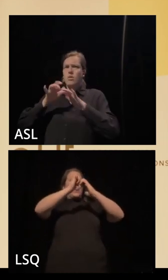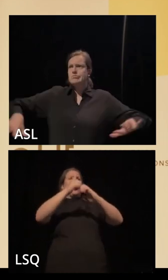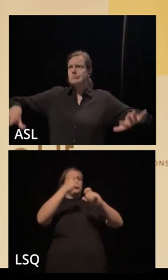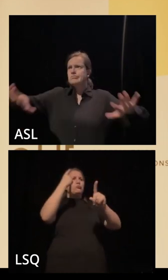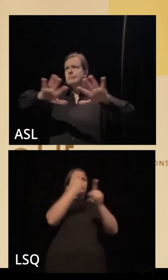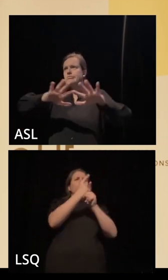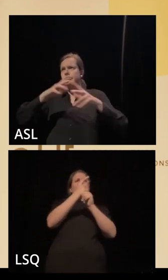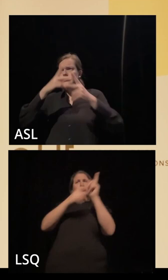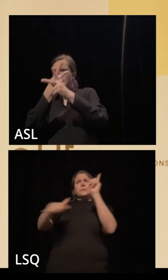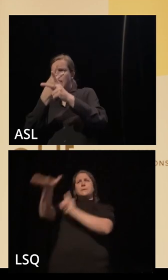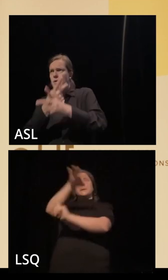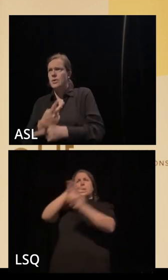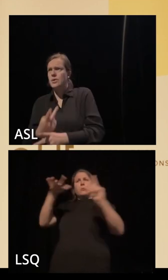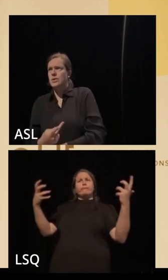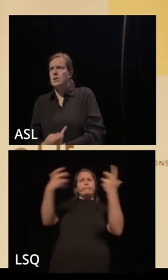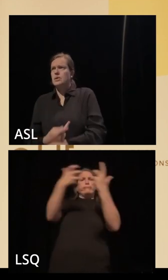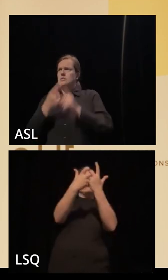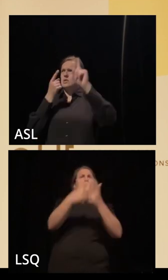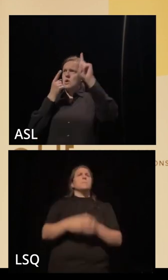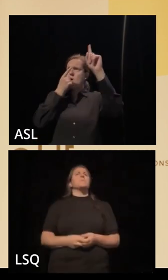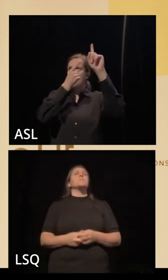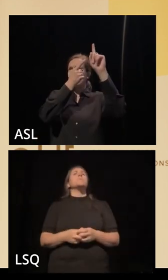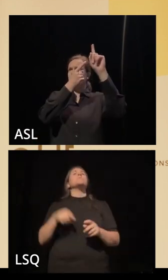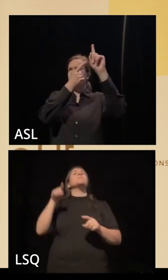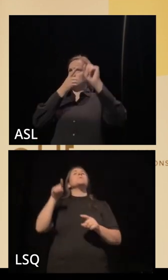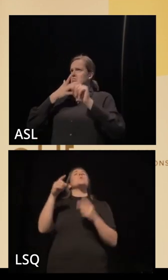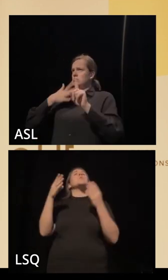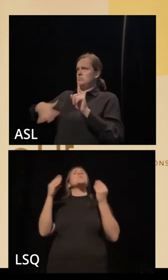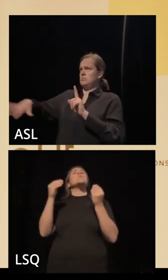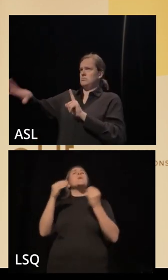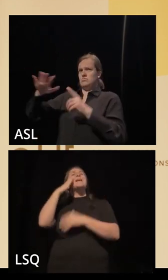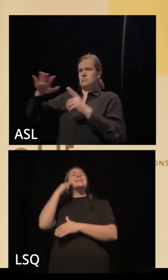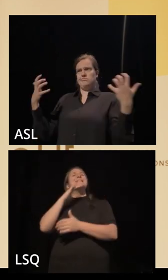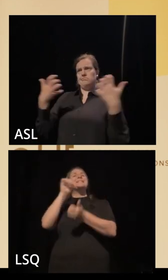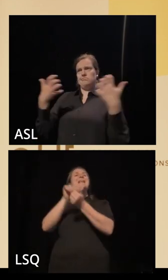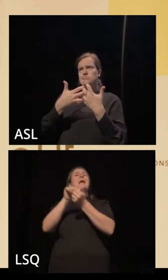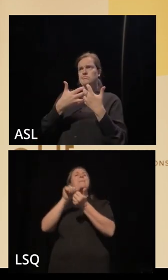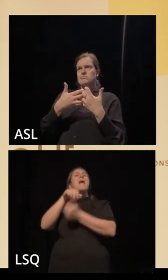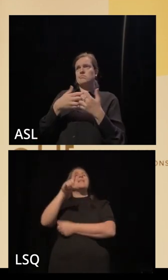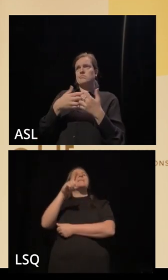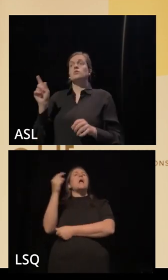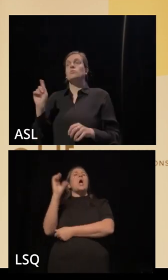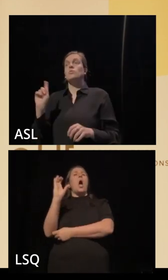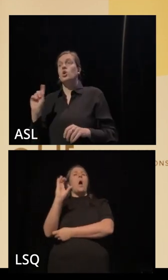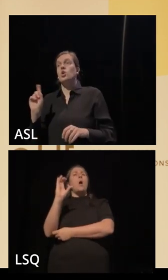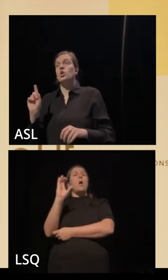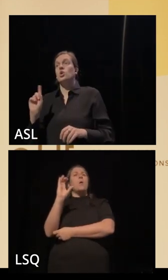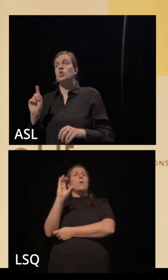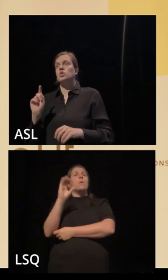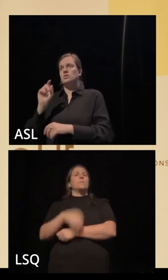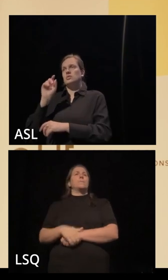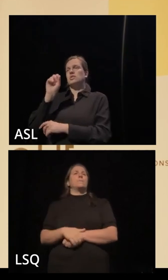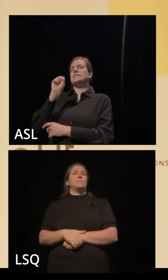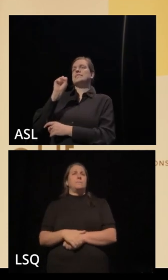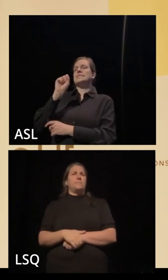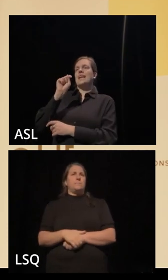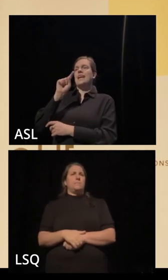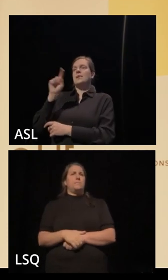socio-écologique. Et l'organisme est situé dans la commune de Saint-Pierre-des-Corps, en banlieue de Tours, dans la région du